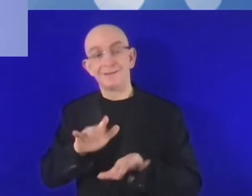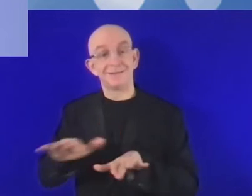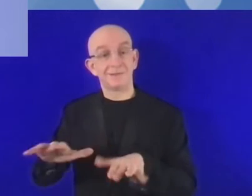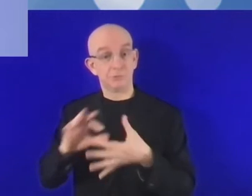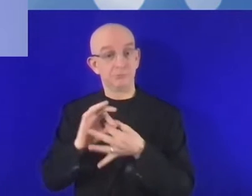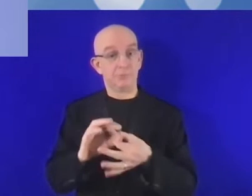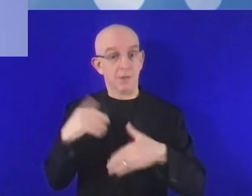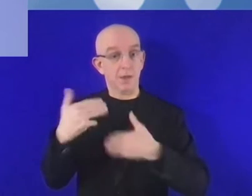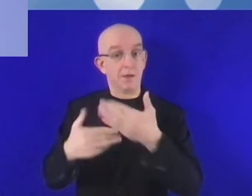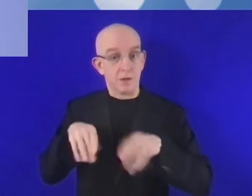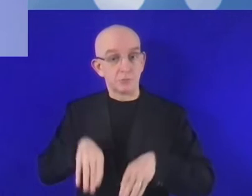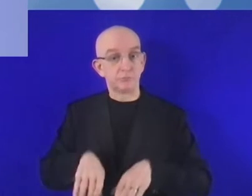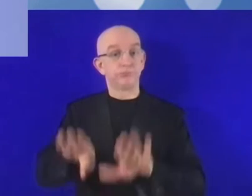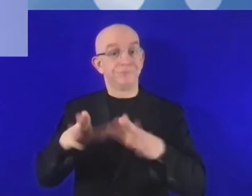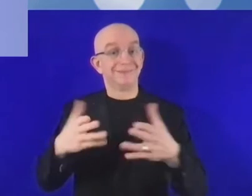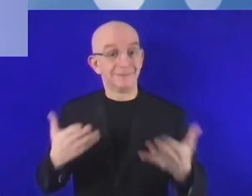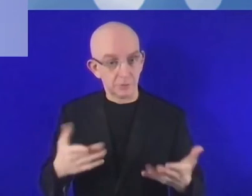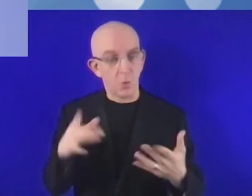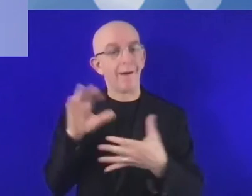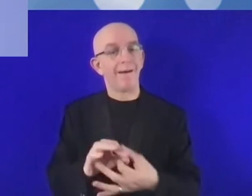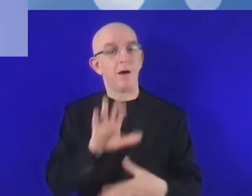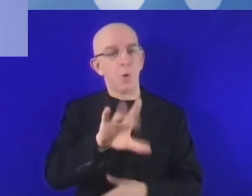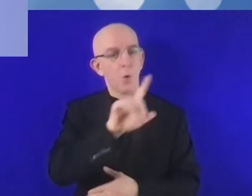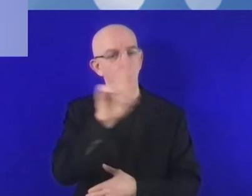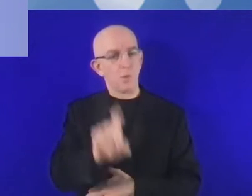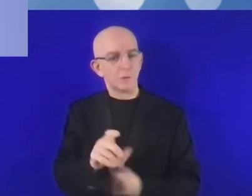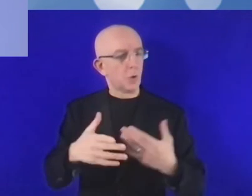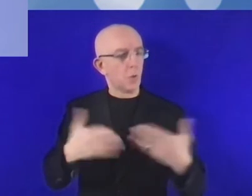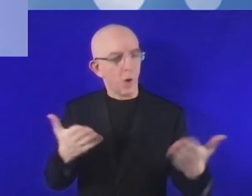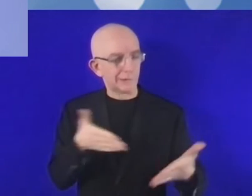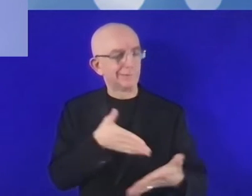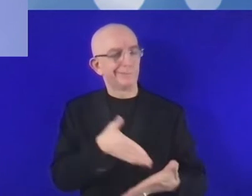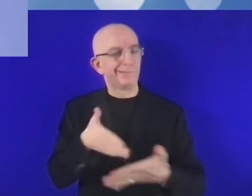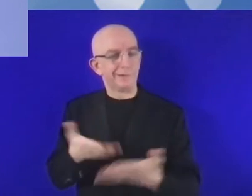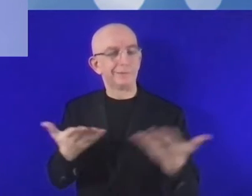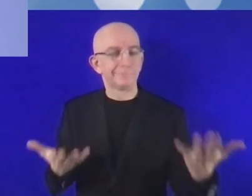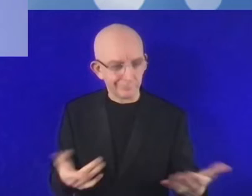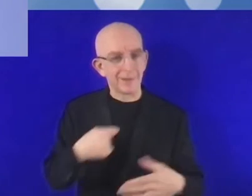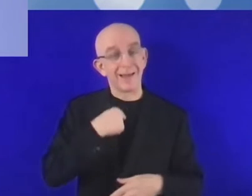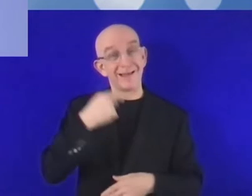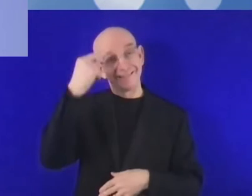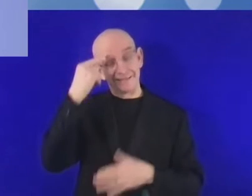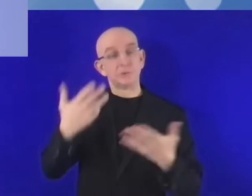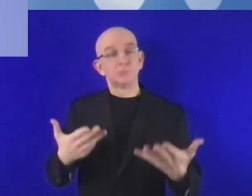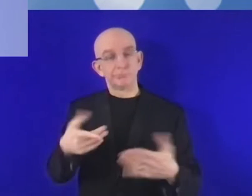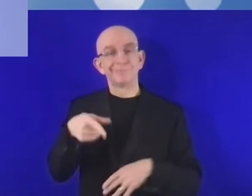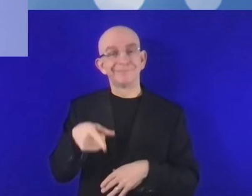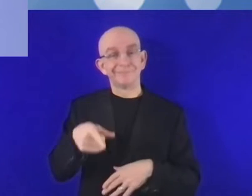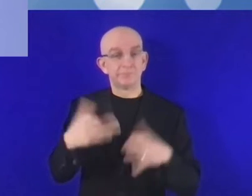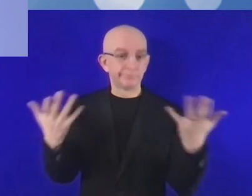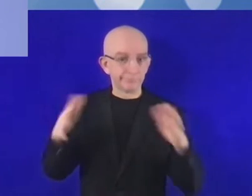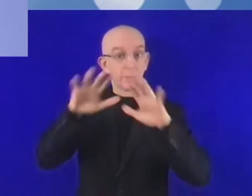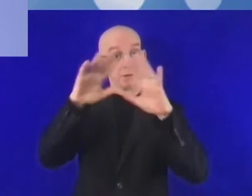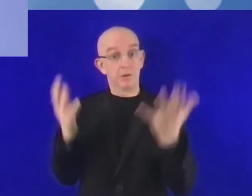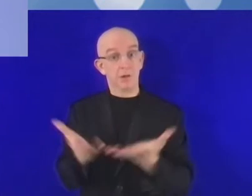трансформации и экологической трансформации. Так что, возвращаясь к вашему вопросу о важнейших